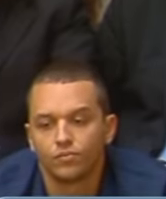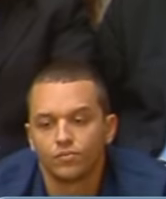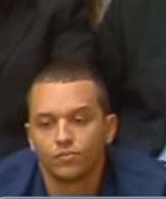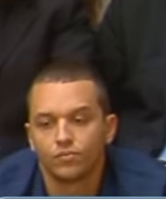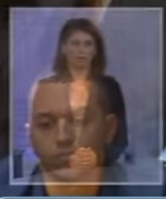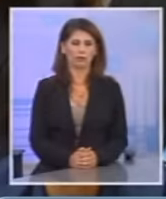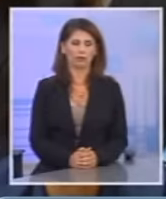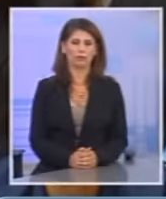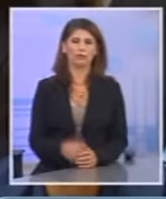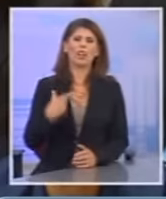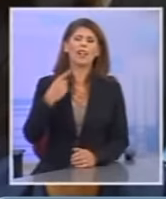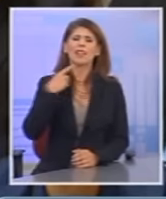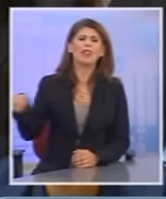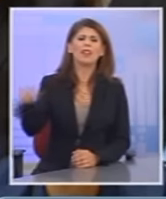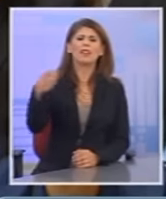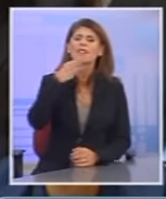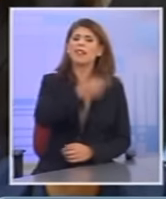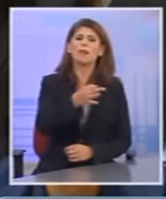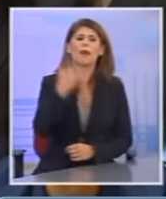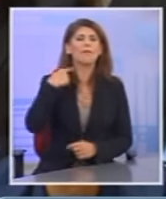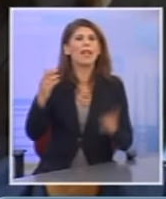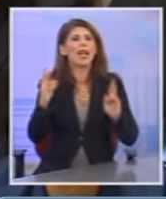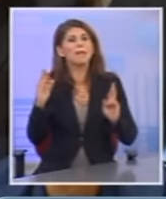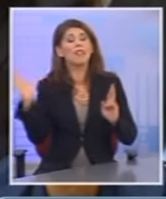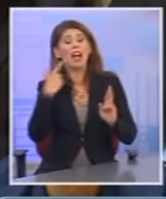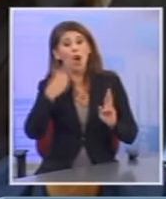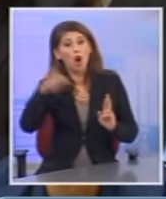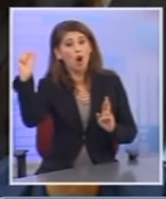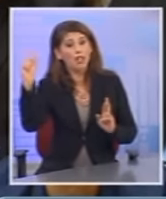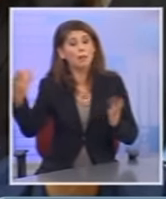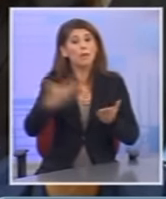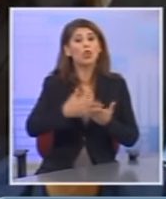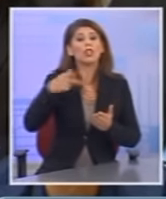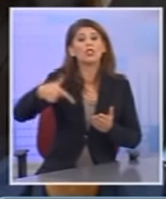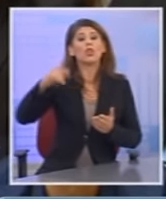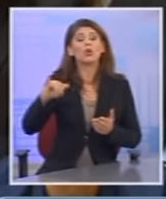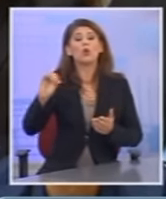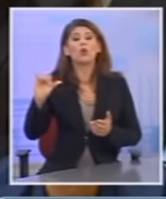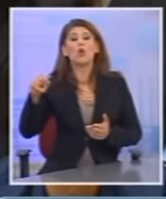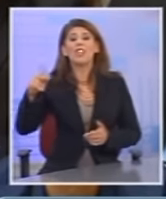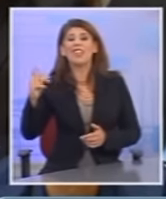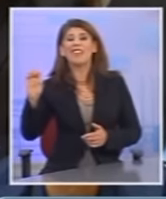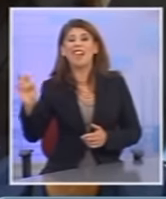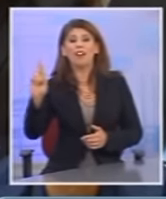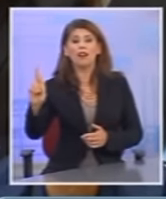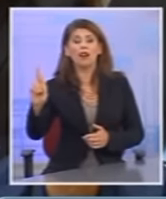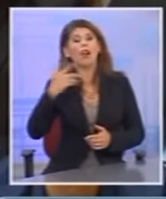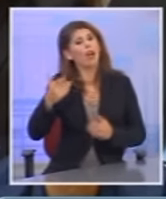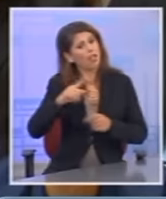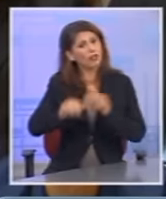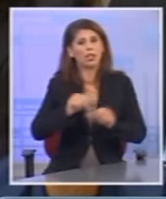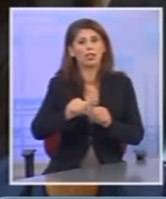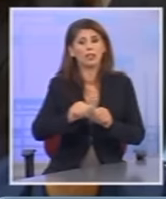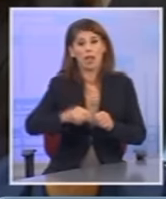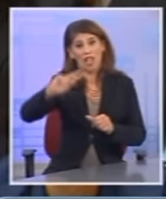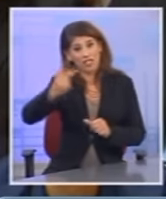όχι στην πρόταση Γιούνκερ θα σκιστεί το μνημόνιο. Και τον ξεγελάσατε και κάνατε το όχι ναι. Και του δώσατε και τρίτο